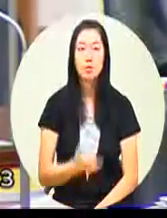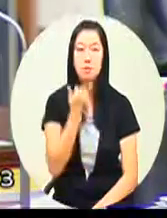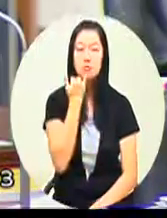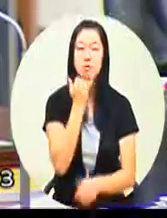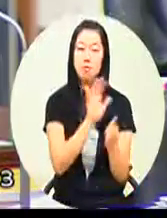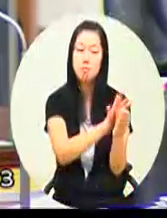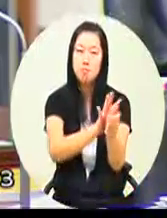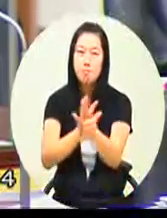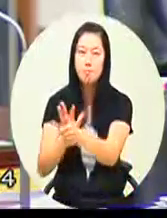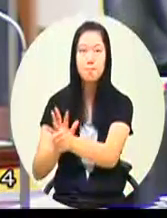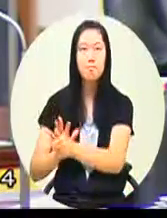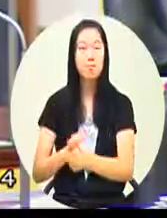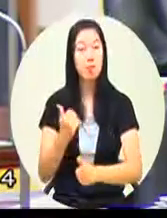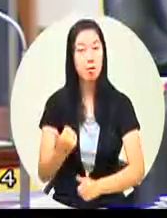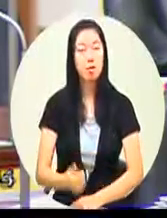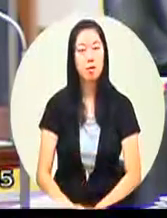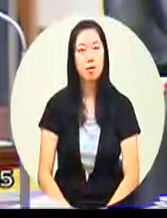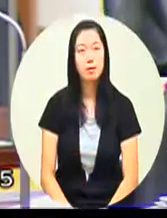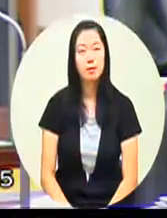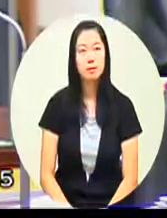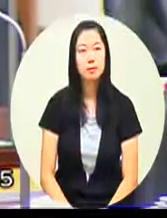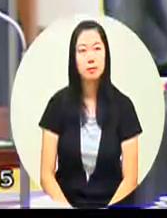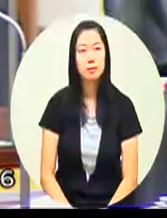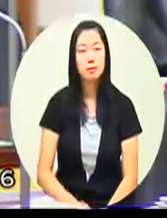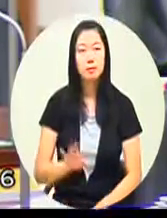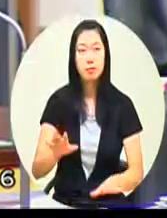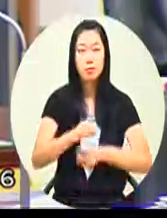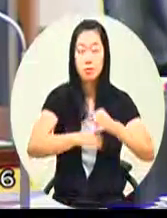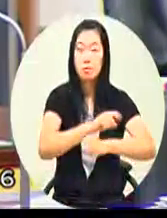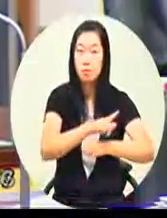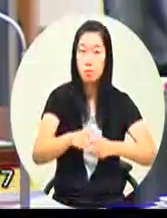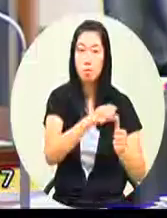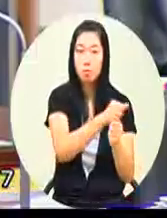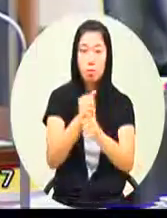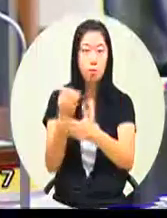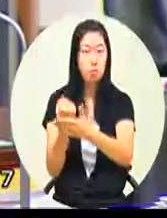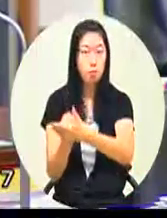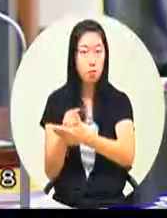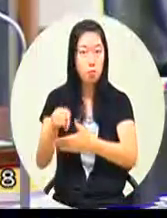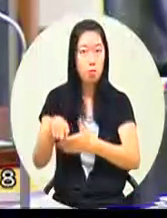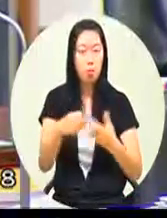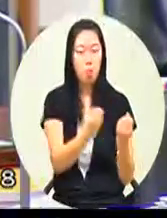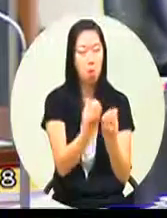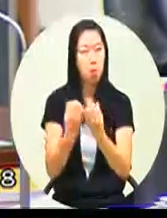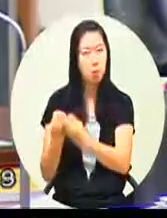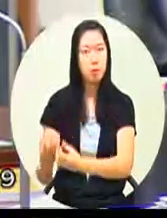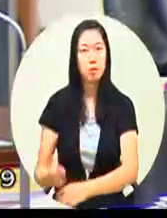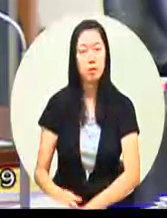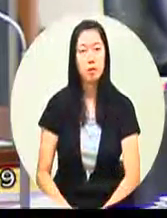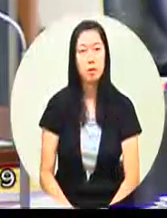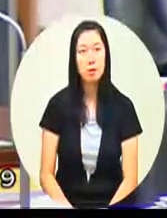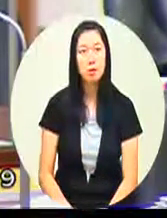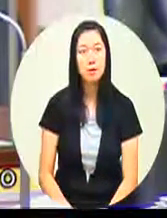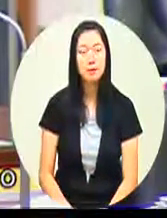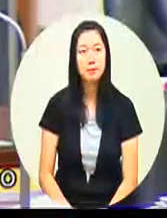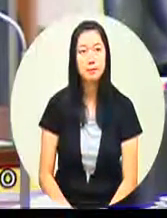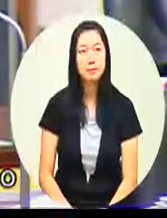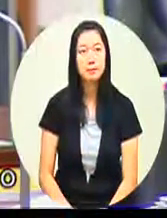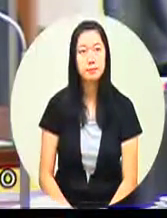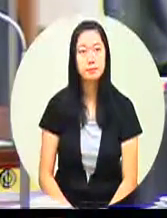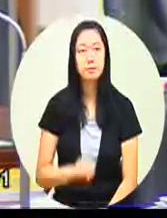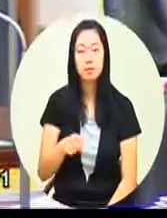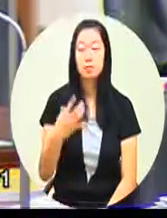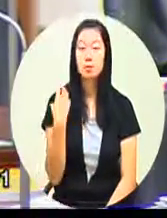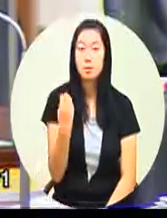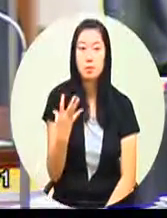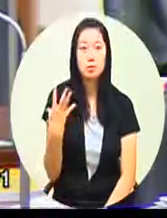遇，现阶段哈收容问题哈还是最重要的哈，不是一个新旧的一